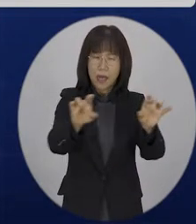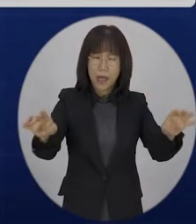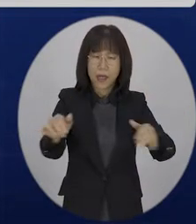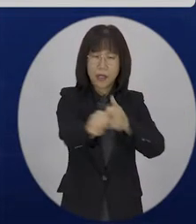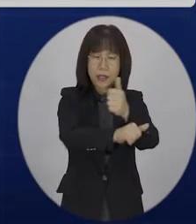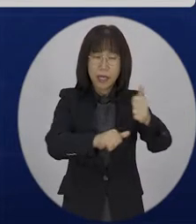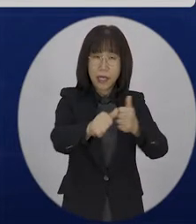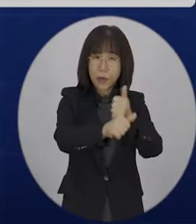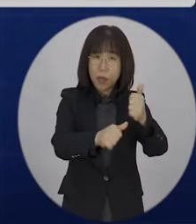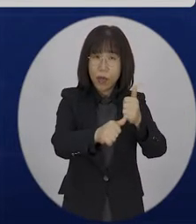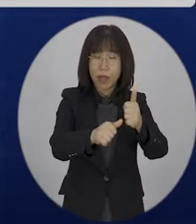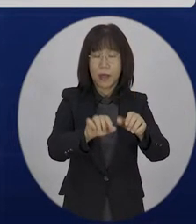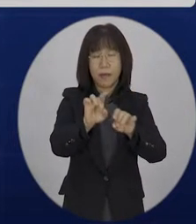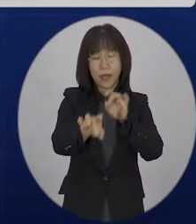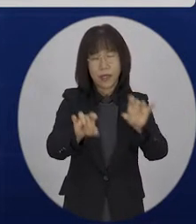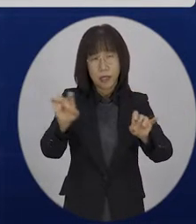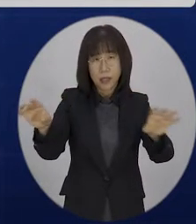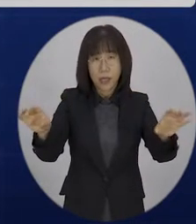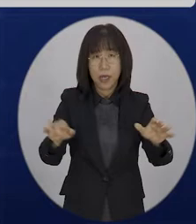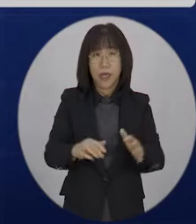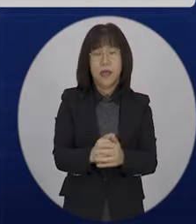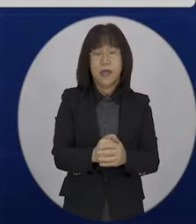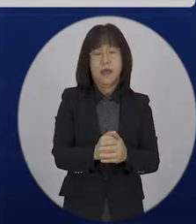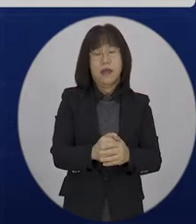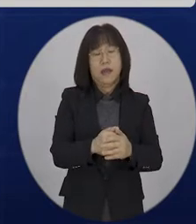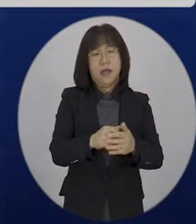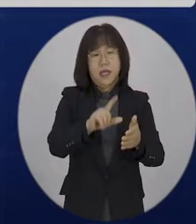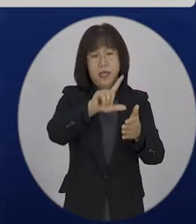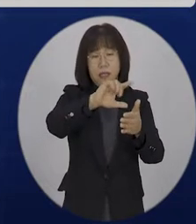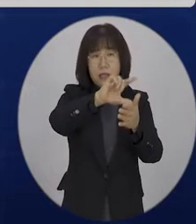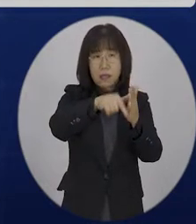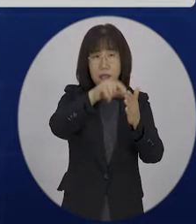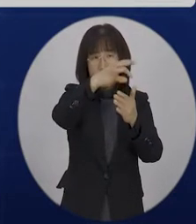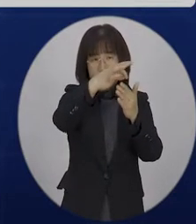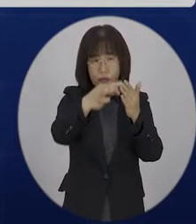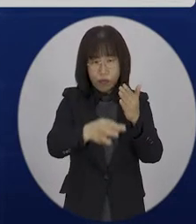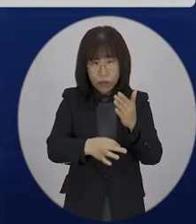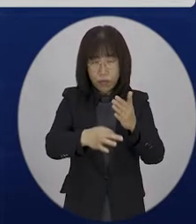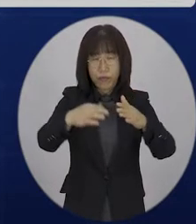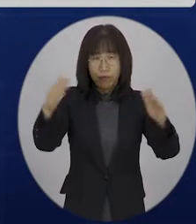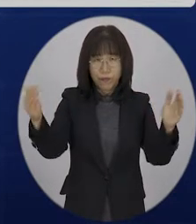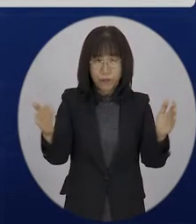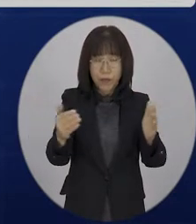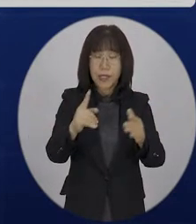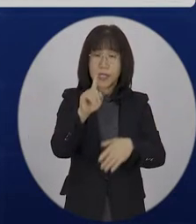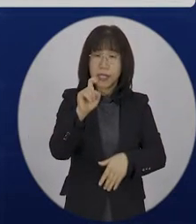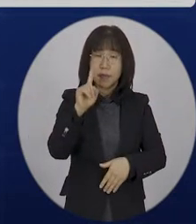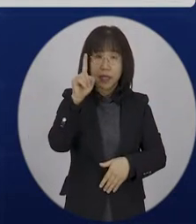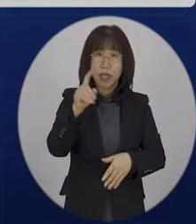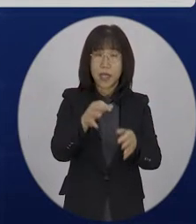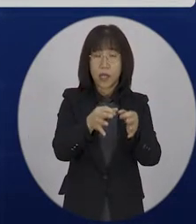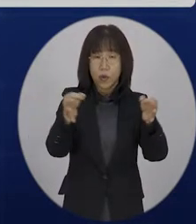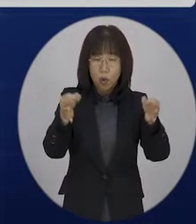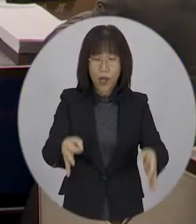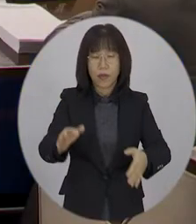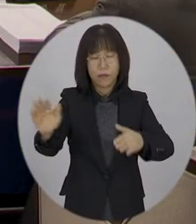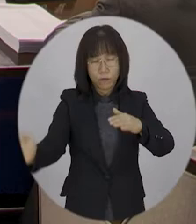안건을 심의 를 비롯해 현장방문 등 다양한 일정을 소화하며 11일간의 100일을 마무리했습니다